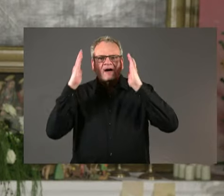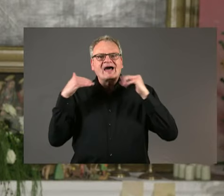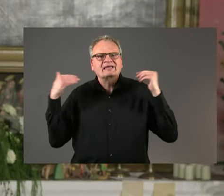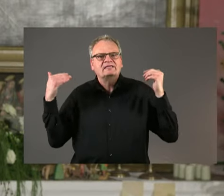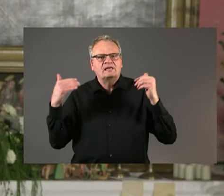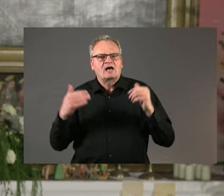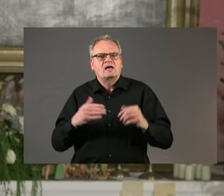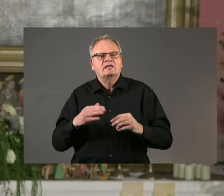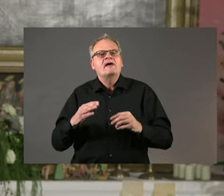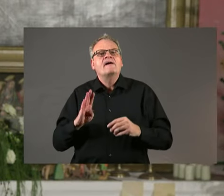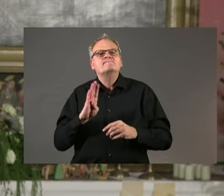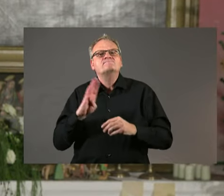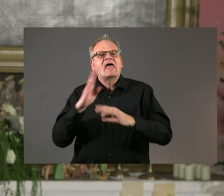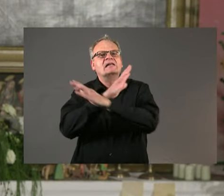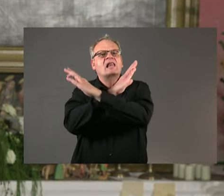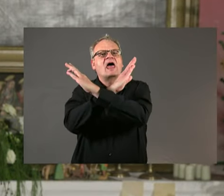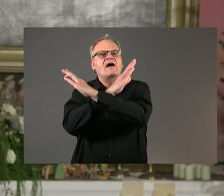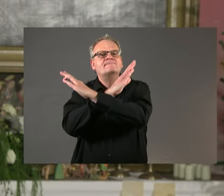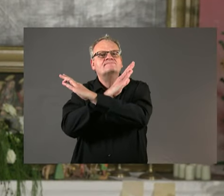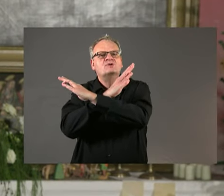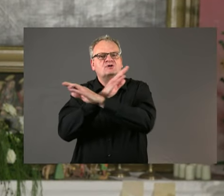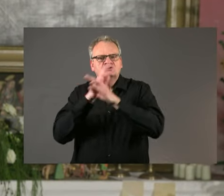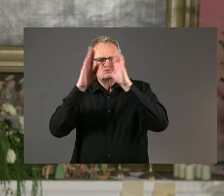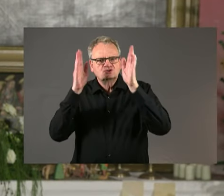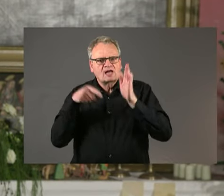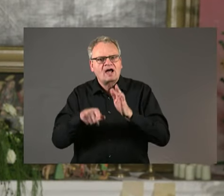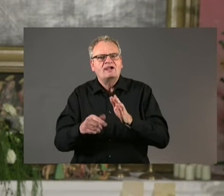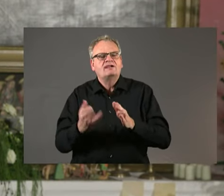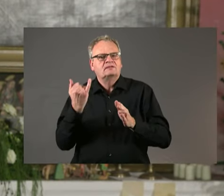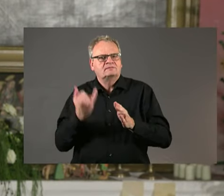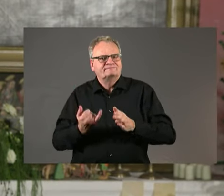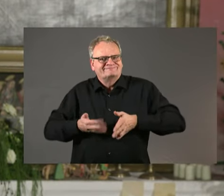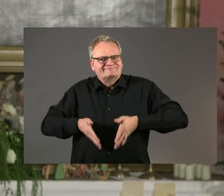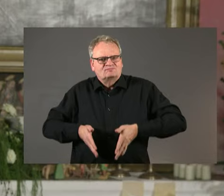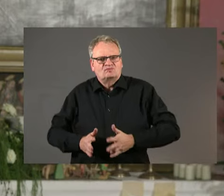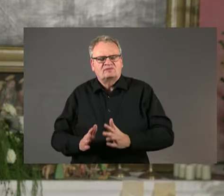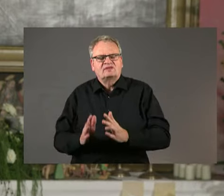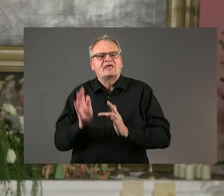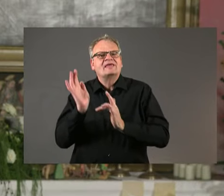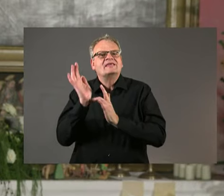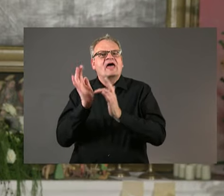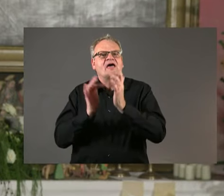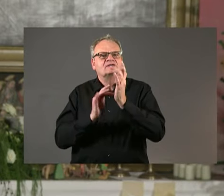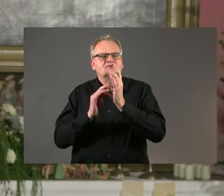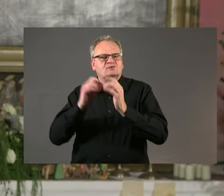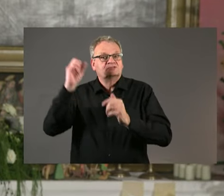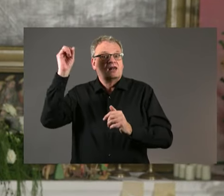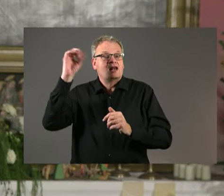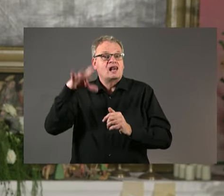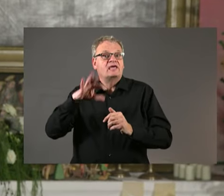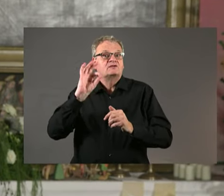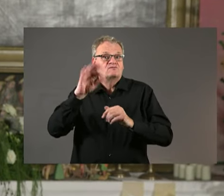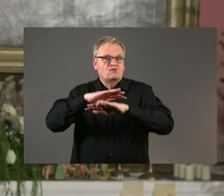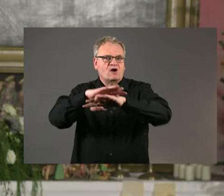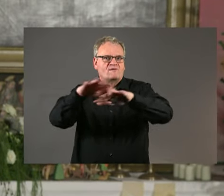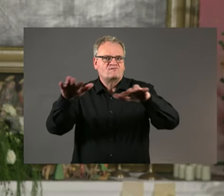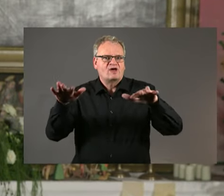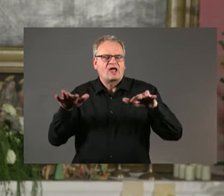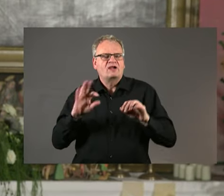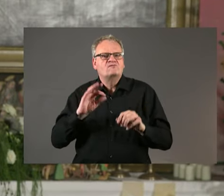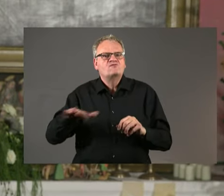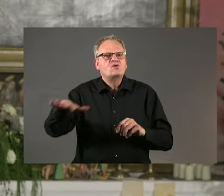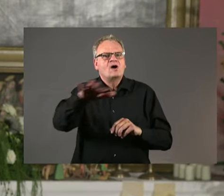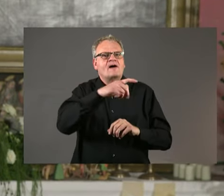von Bethlehem ihren ersten Sohn gebar. Jesus, Licht für die Welt, Friedensbringer für die